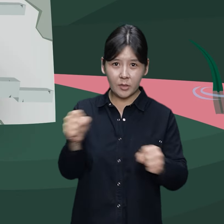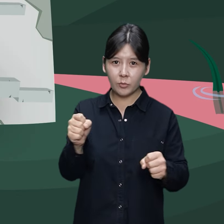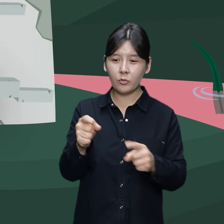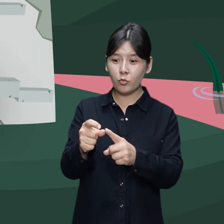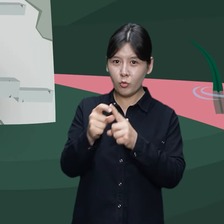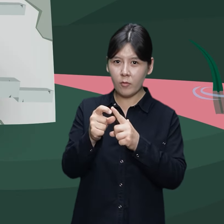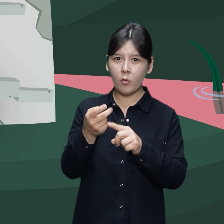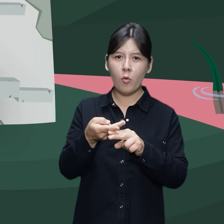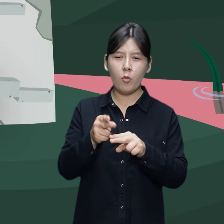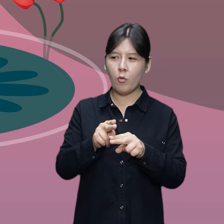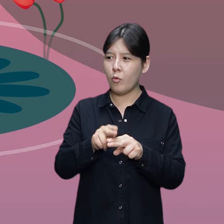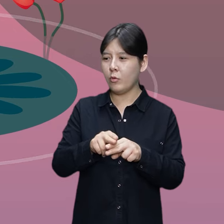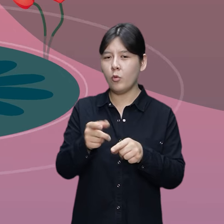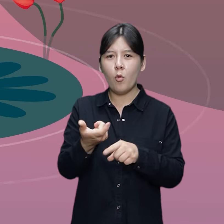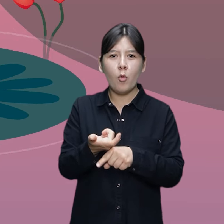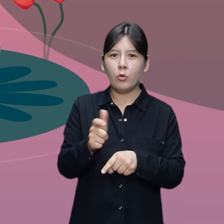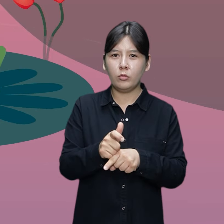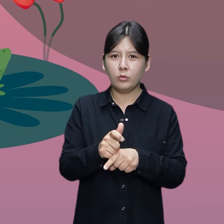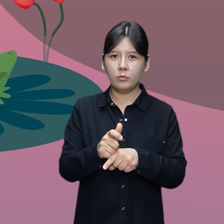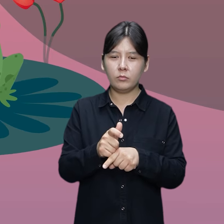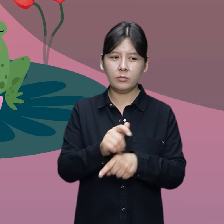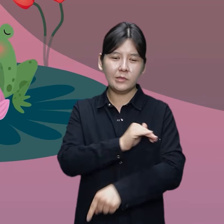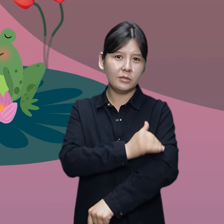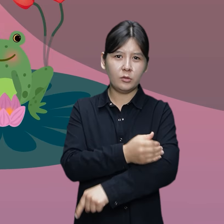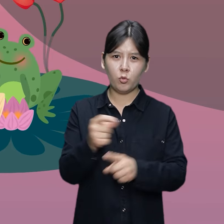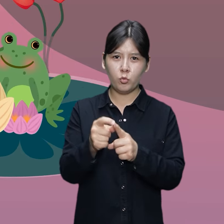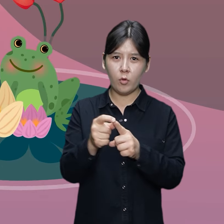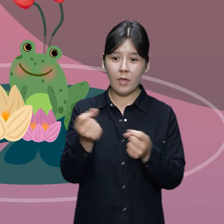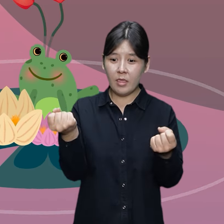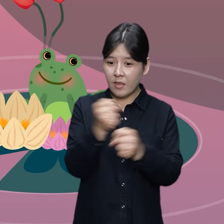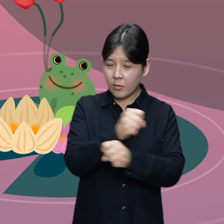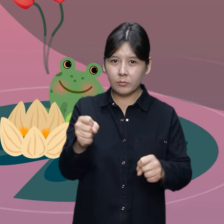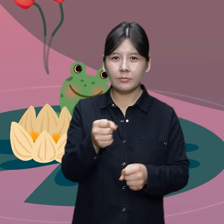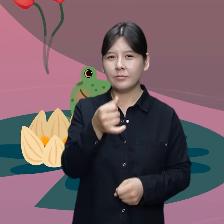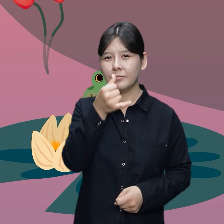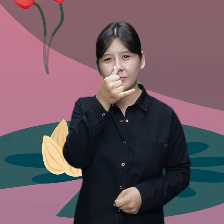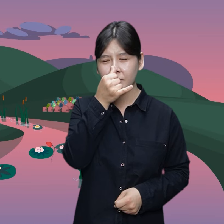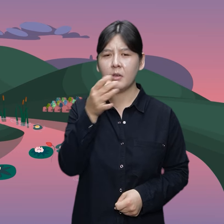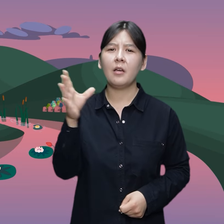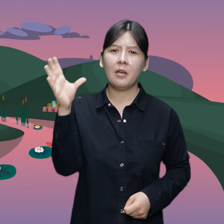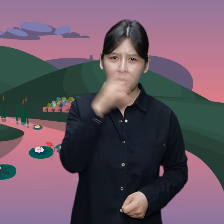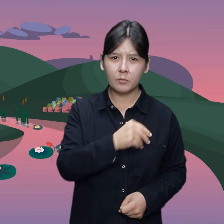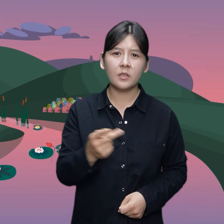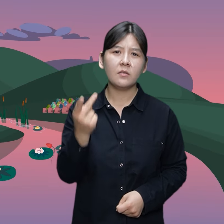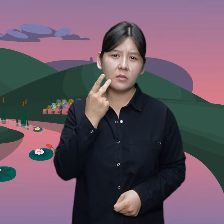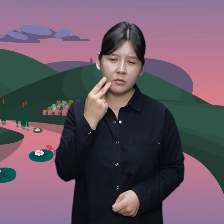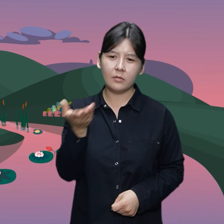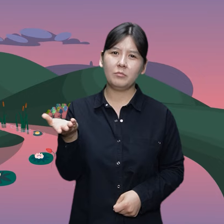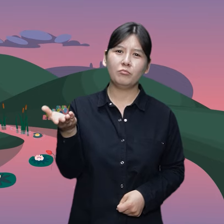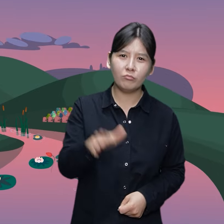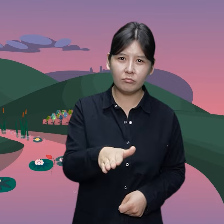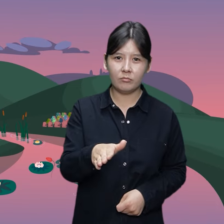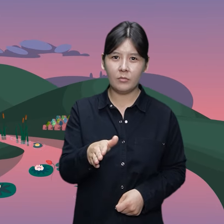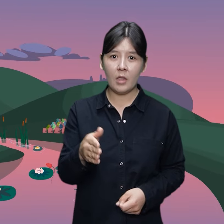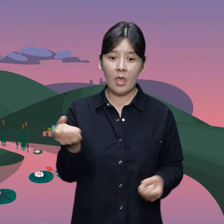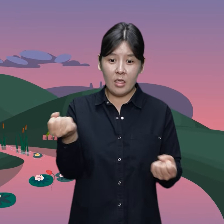сөз өтті чоң сөз. Мүмкінемес бұл чындығымес, бұл жөн қана пікір. Мүмкінемес деген бұл